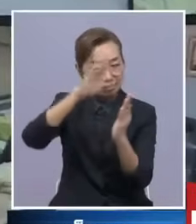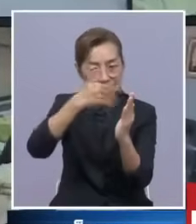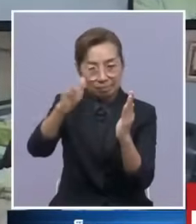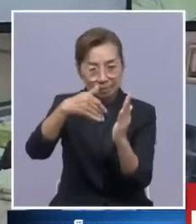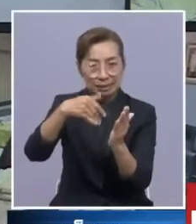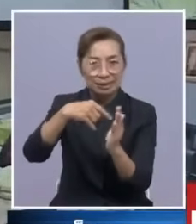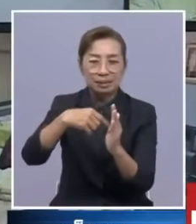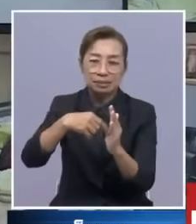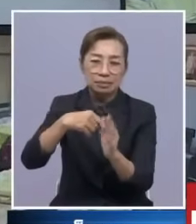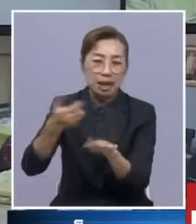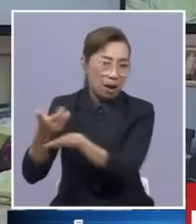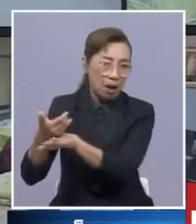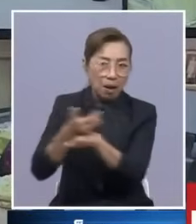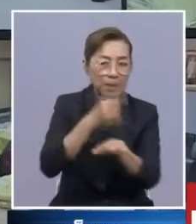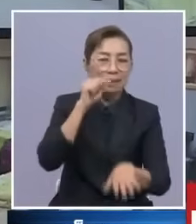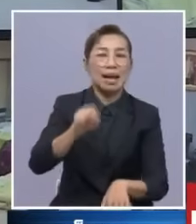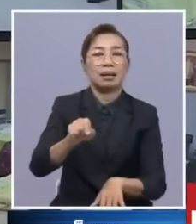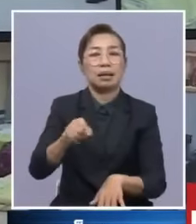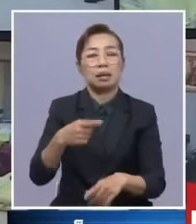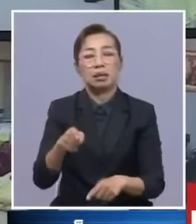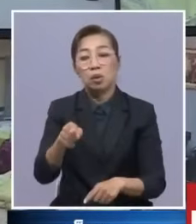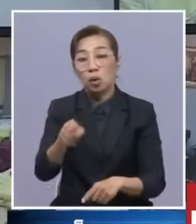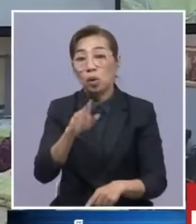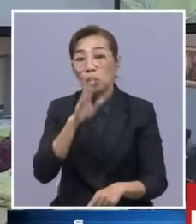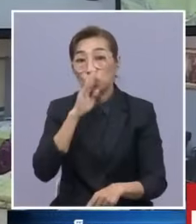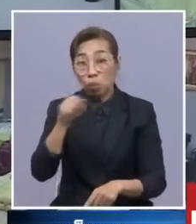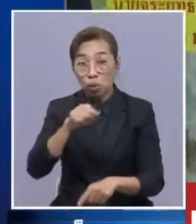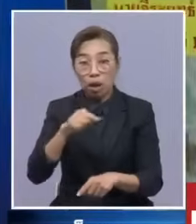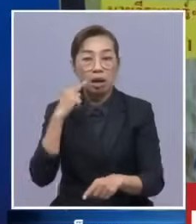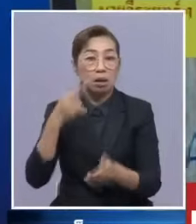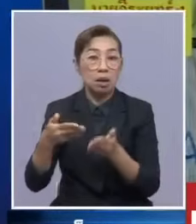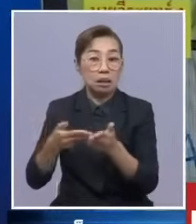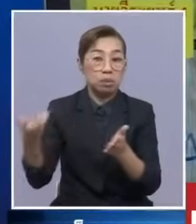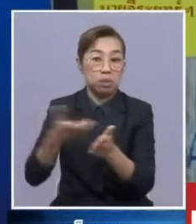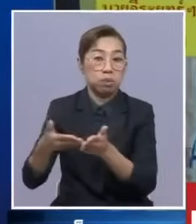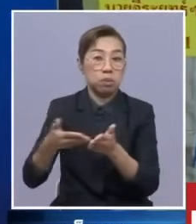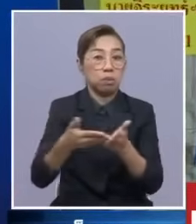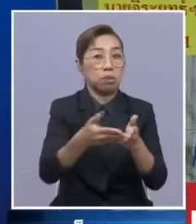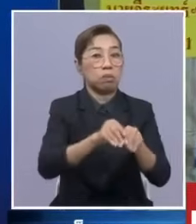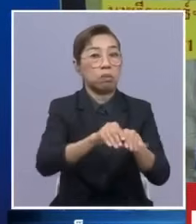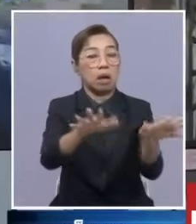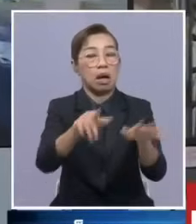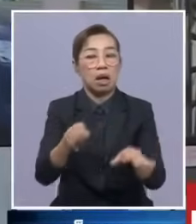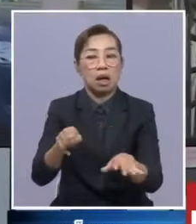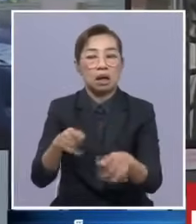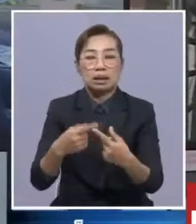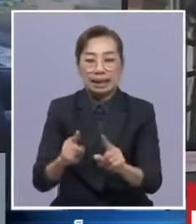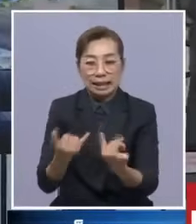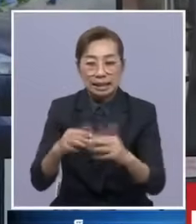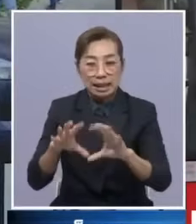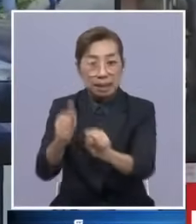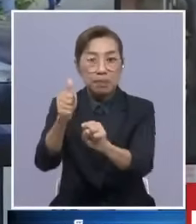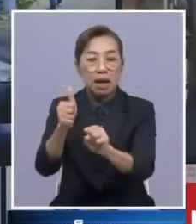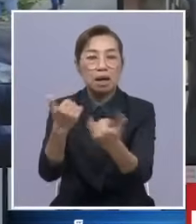ทั้งนี้มองว่ากรณีนี้เนี่ยถ้ามีการหลุดไปในหน้าน้ำสากลได้นั้นก็จะสามารถที่จะทำให้หลุดไปได้ดังนั้นนะคะการขยายผลในเ